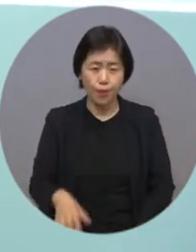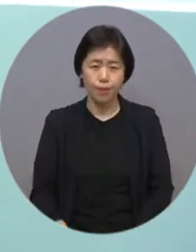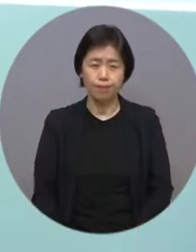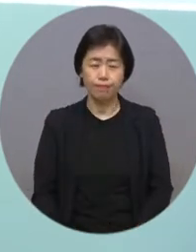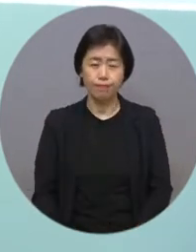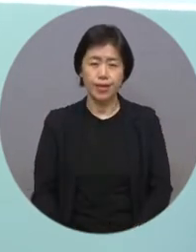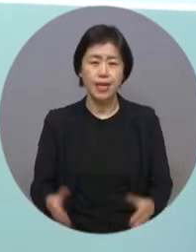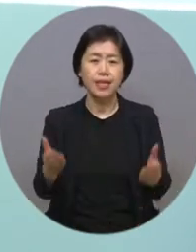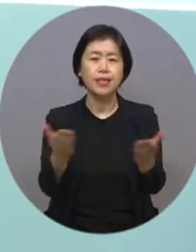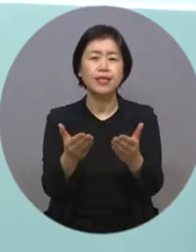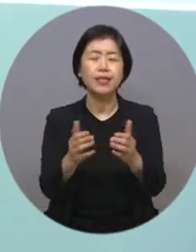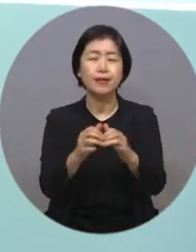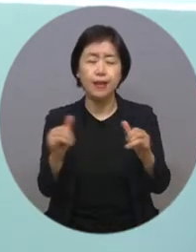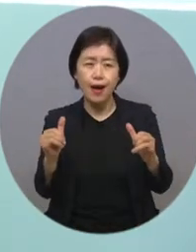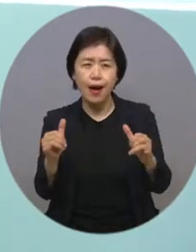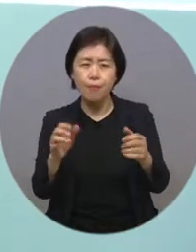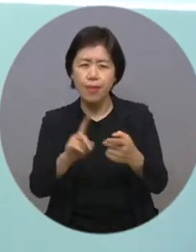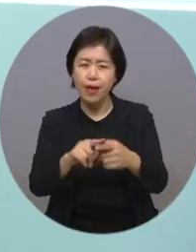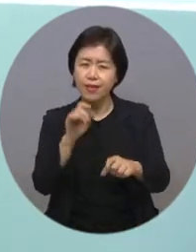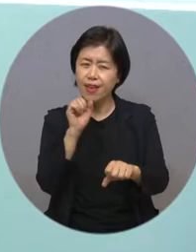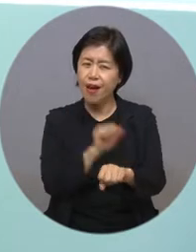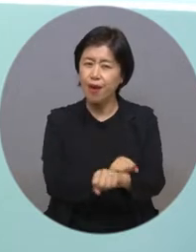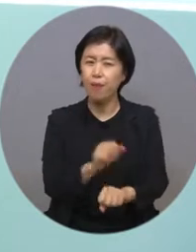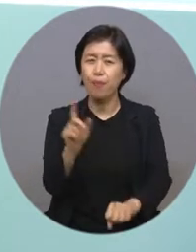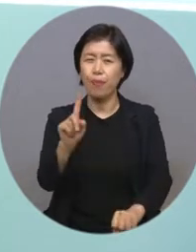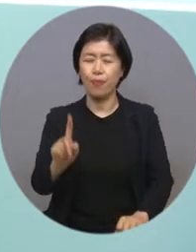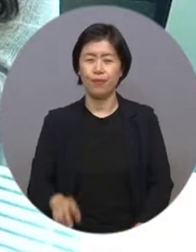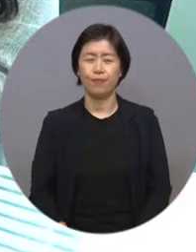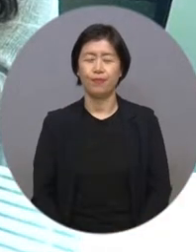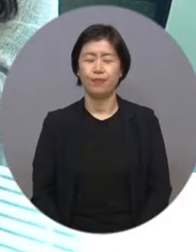이제 강점이 있다면 어떤 게 있을까요?